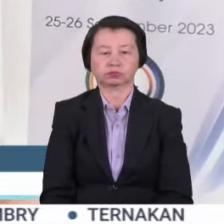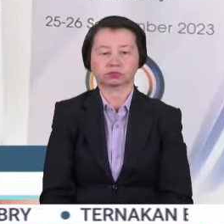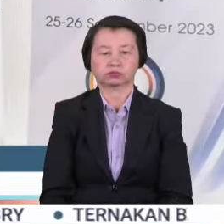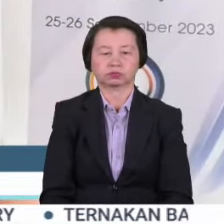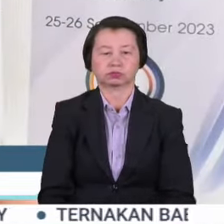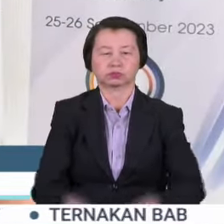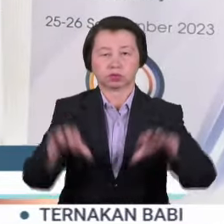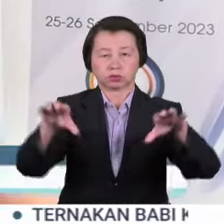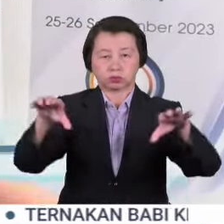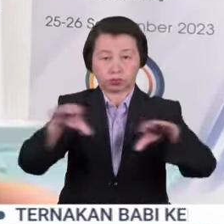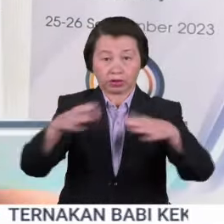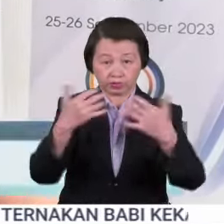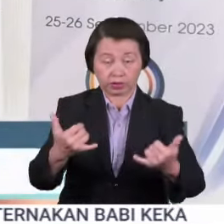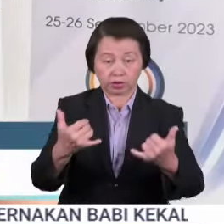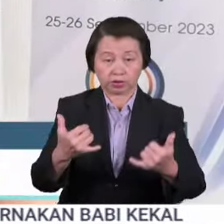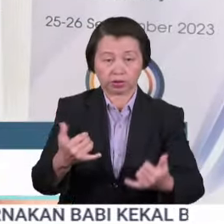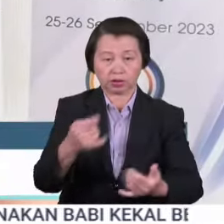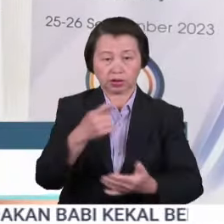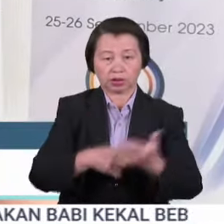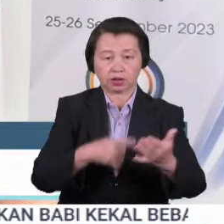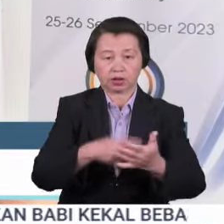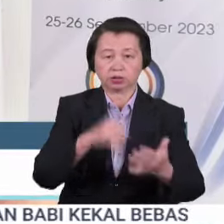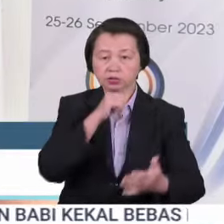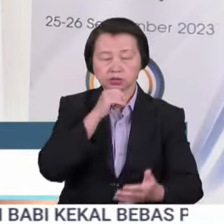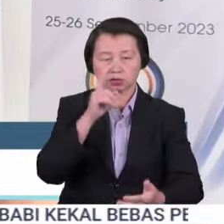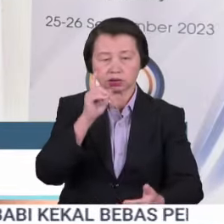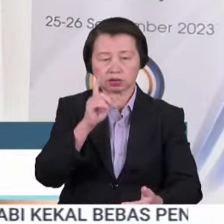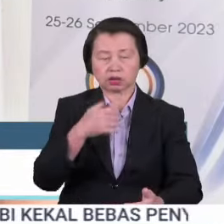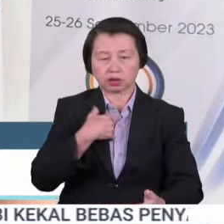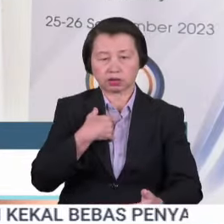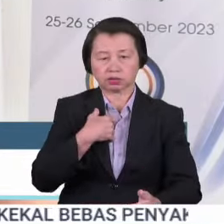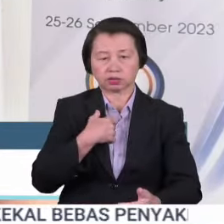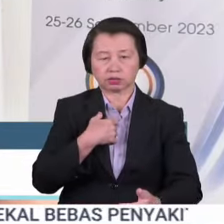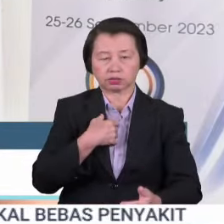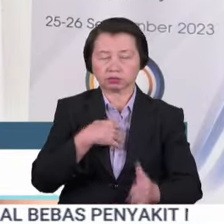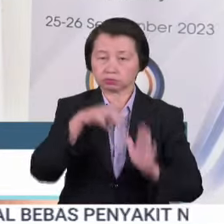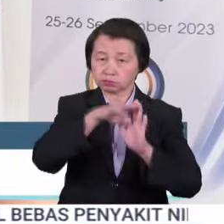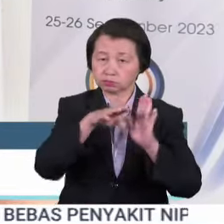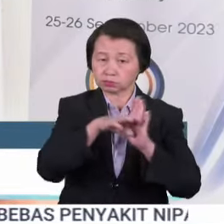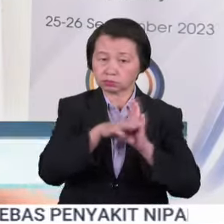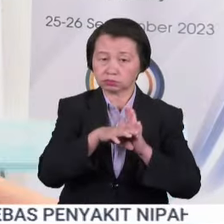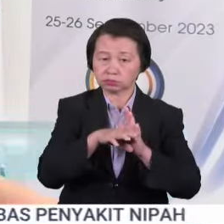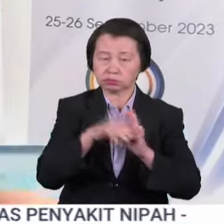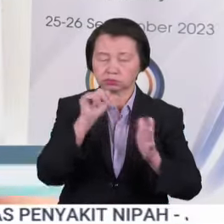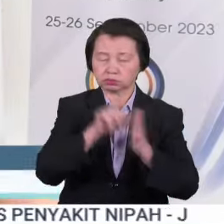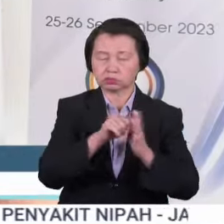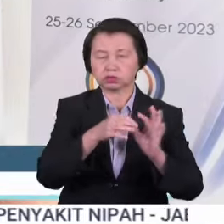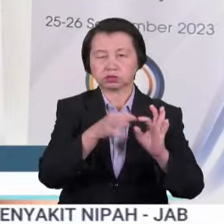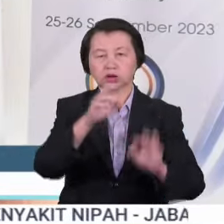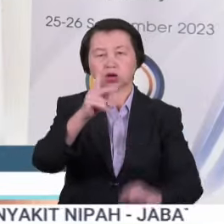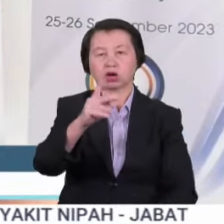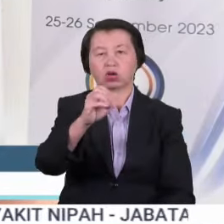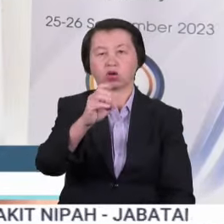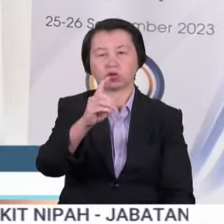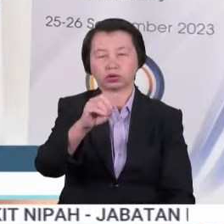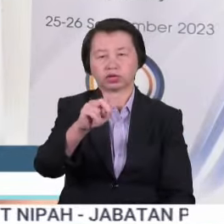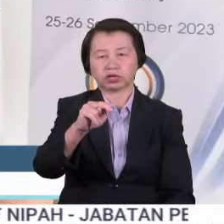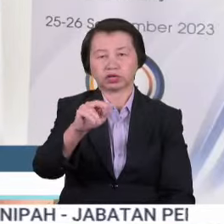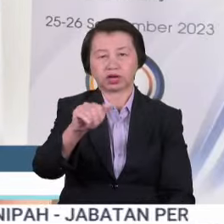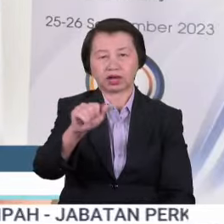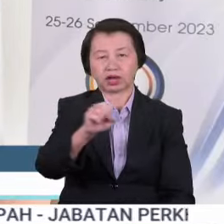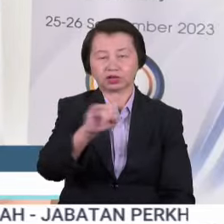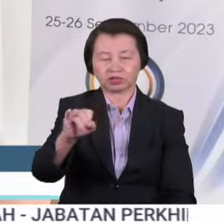Ya, buat masa ini, Atas 1965 tidak ada memperihalkan peranan mengkoordinasi. Jadi sekarang ni kementerian